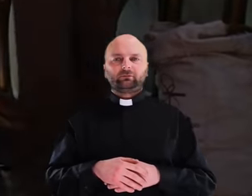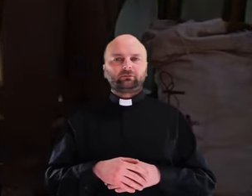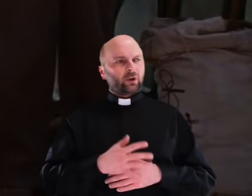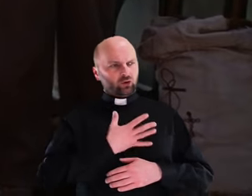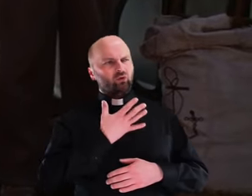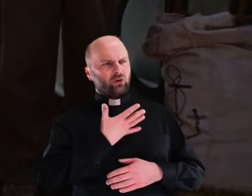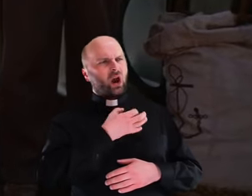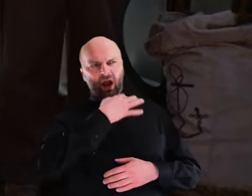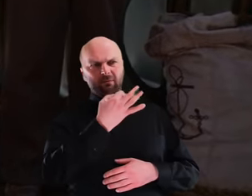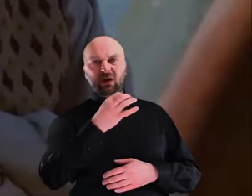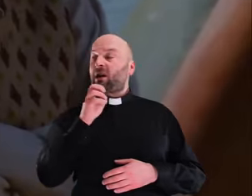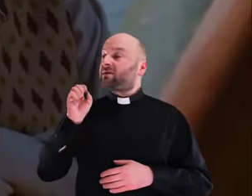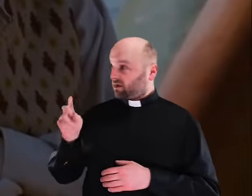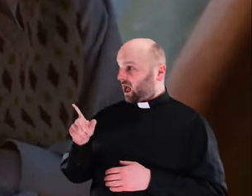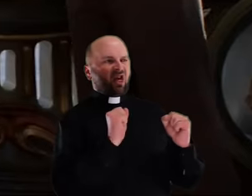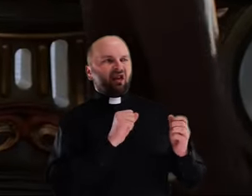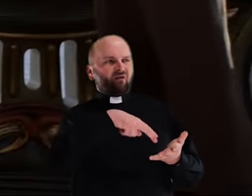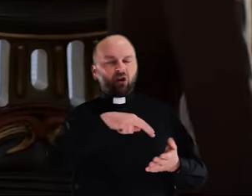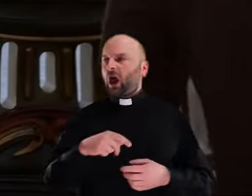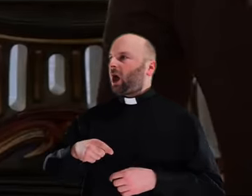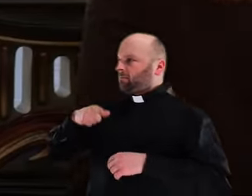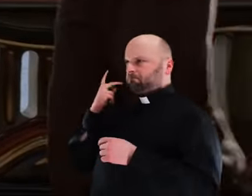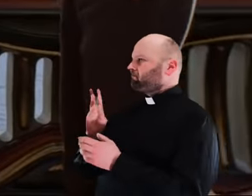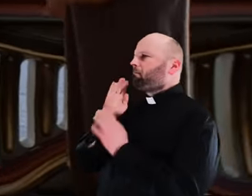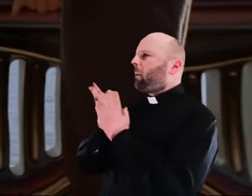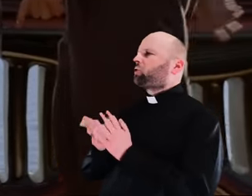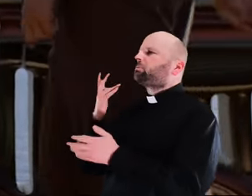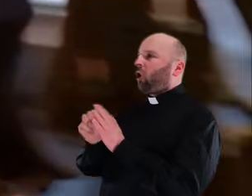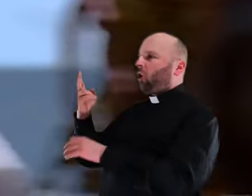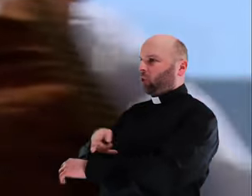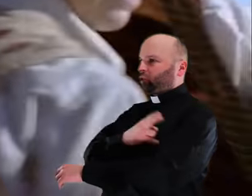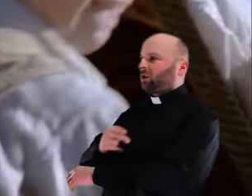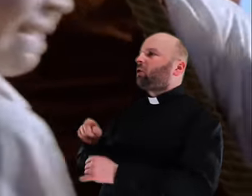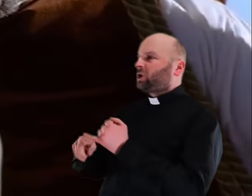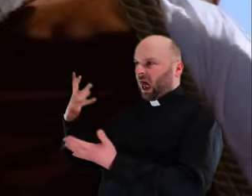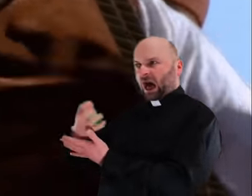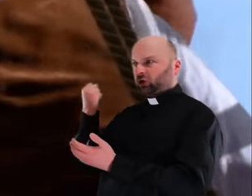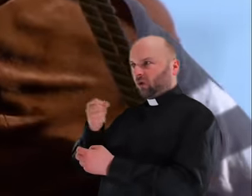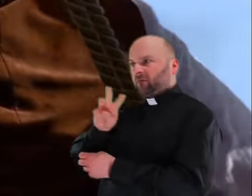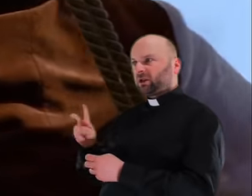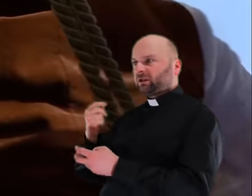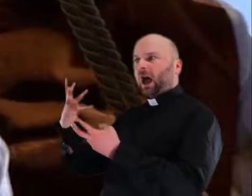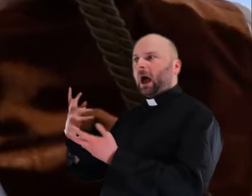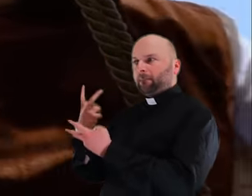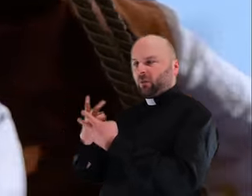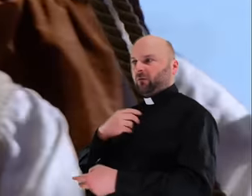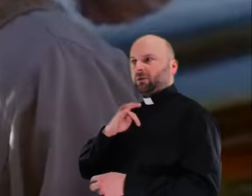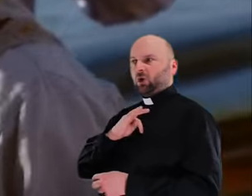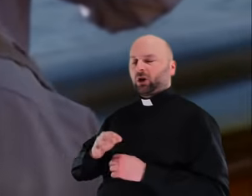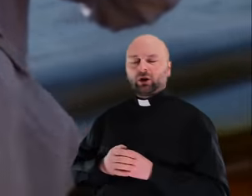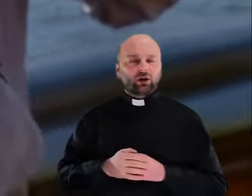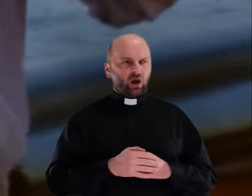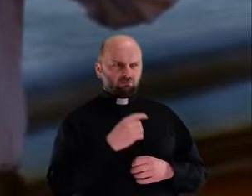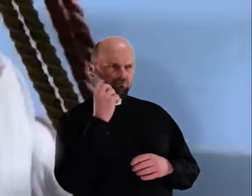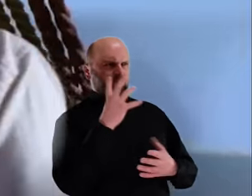Czujesz się trochę lepiej? Tak, ale to nie wasza zasługa. Jak tylko dotrzemy do jakiejś cywilizacji, aresztują was za porwanie. Porwanie, powiadasz?